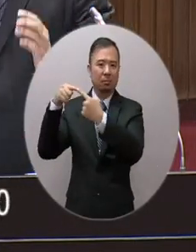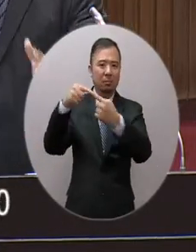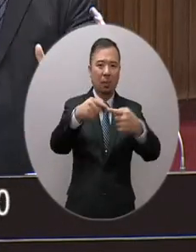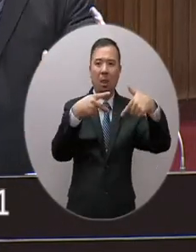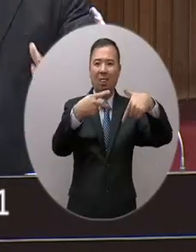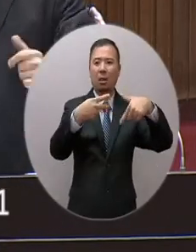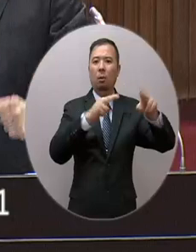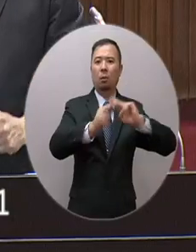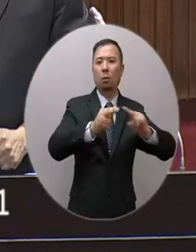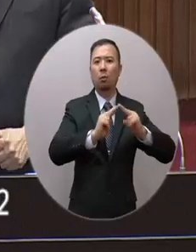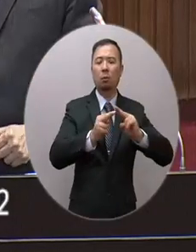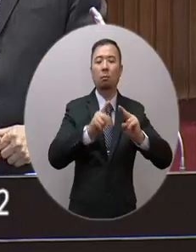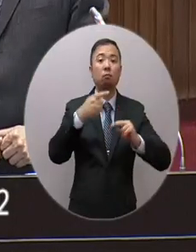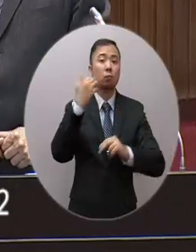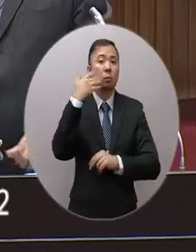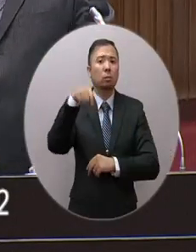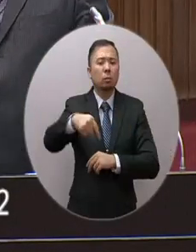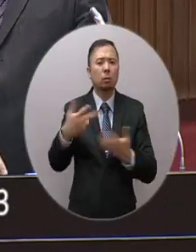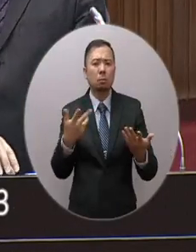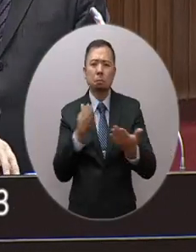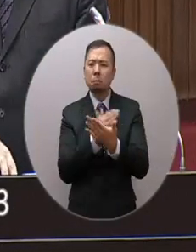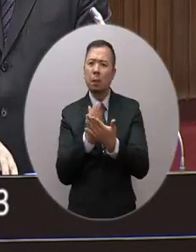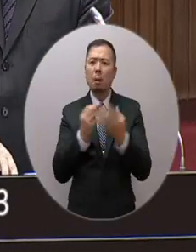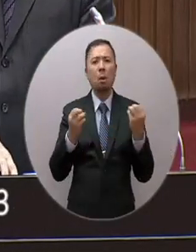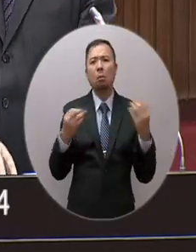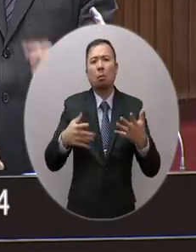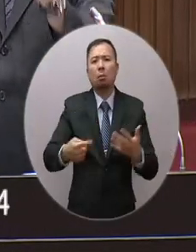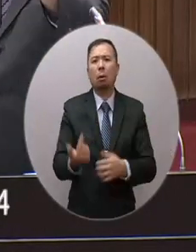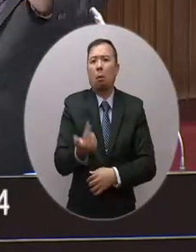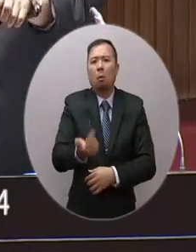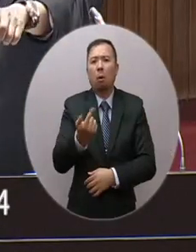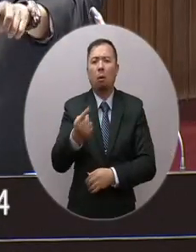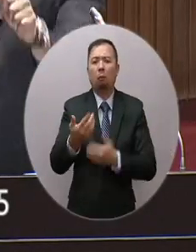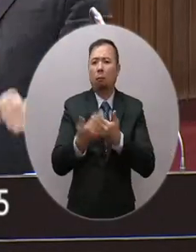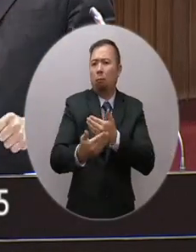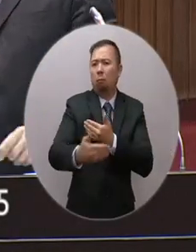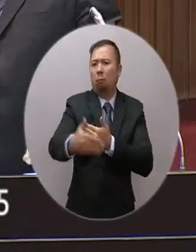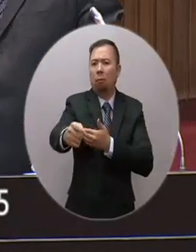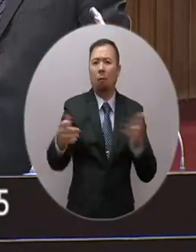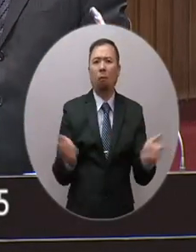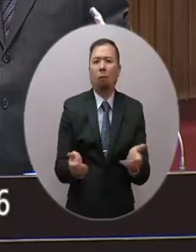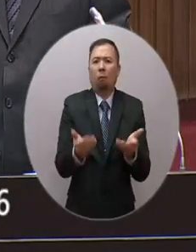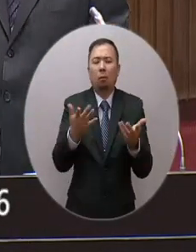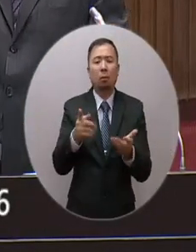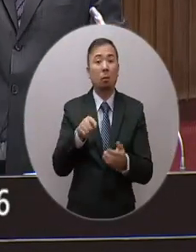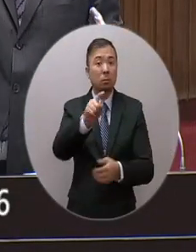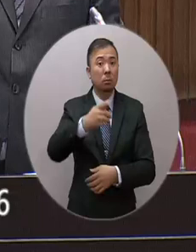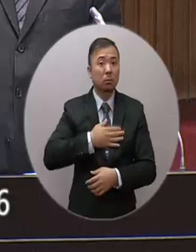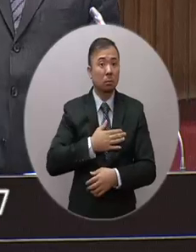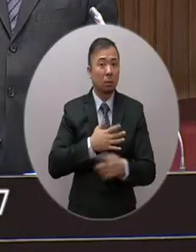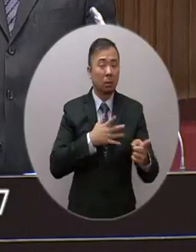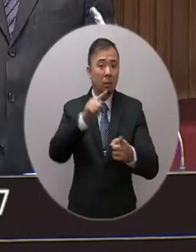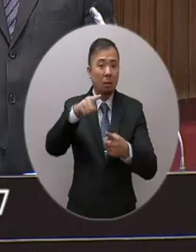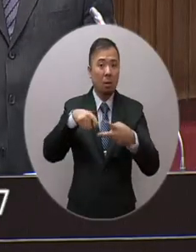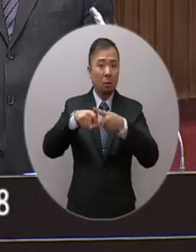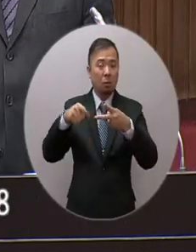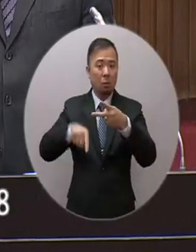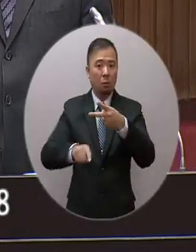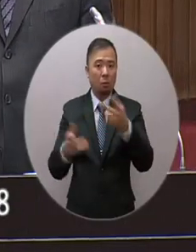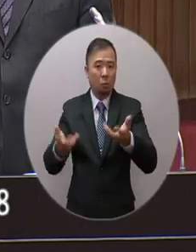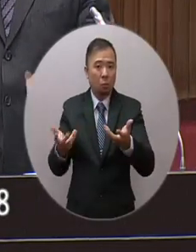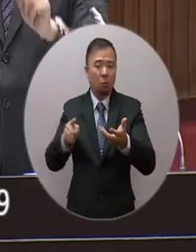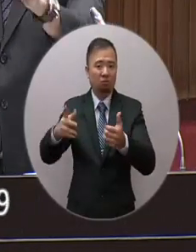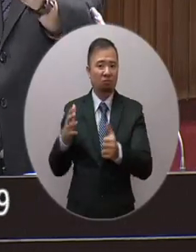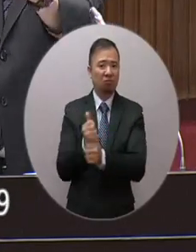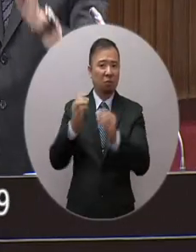做，没有争议的可以先做。但是院长你知道吗？当我们公路总局这个报到我们部里面的时